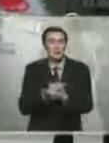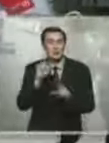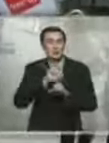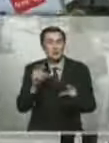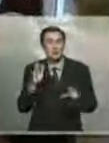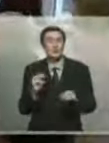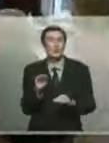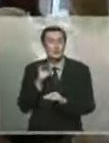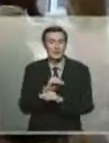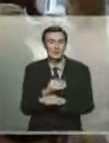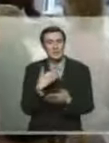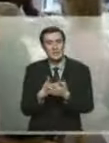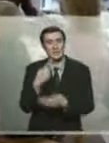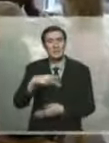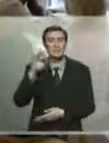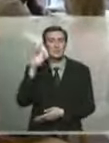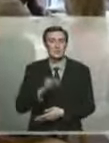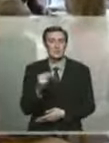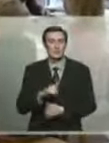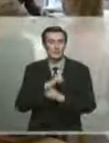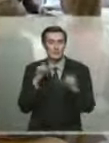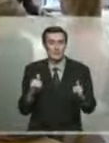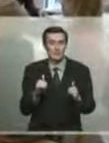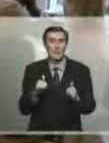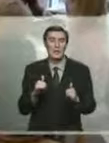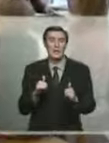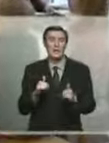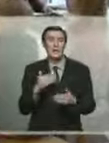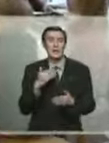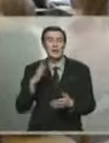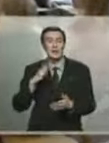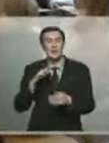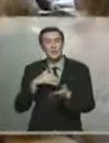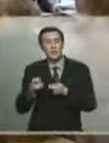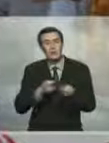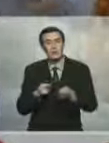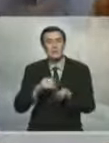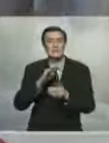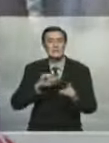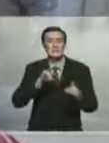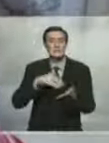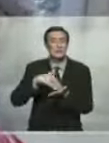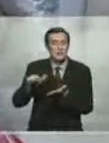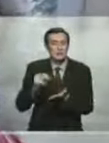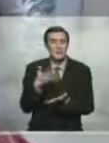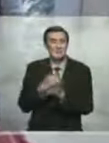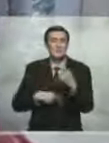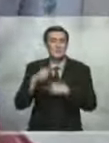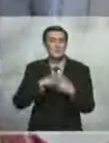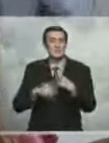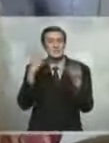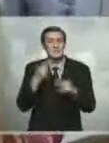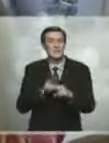образование в среднем на 20 процентов владельцы частных садиков отказываются возвращать деньги за те дни когда они не работают